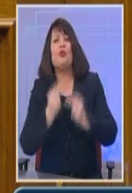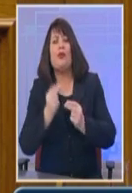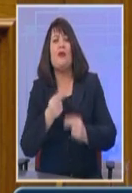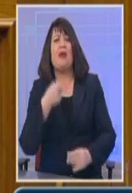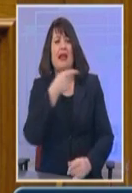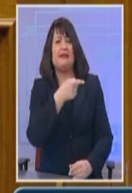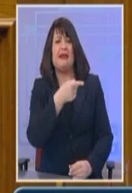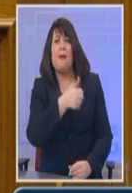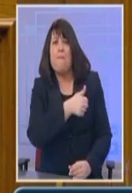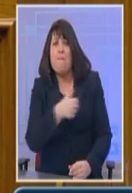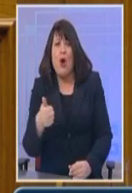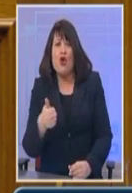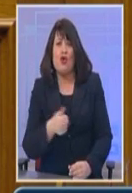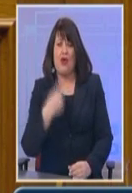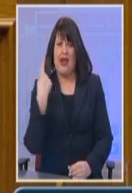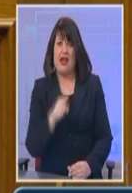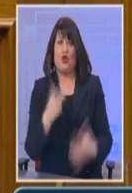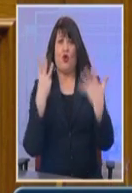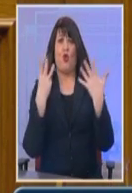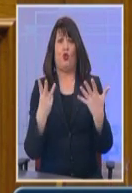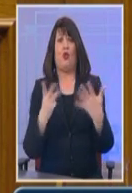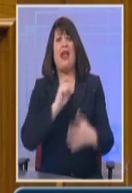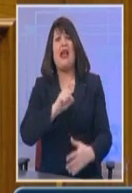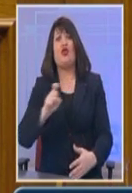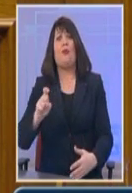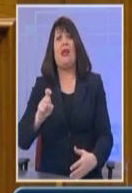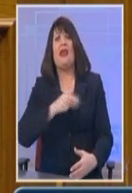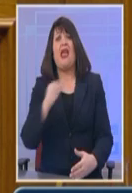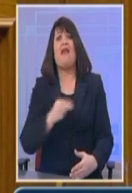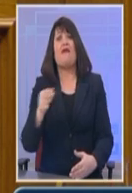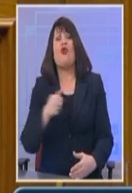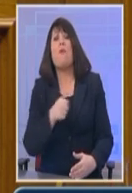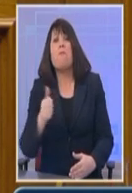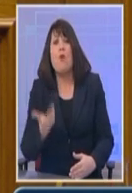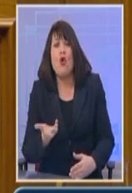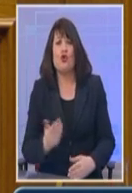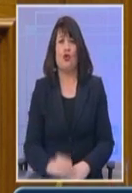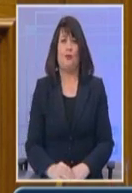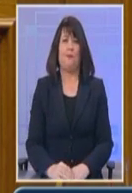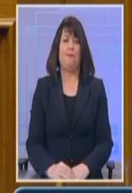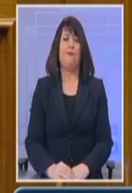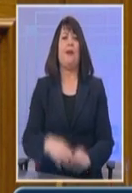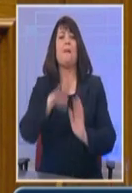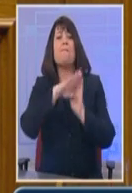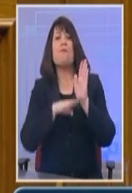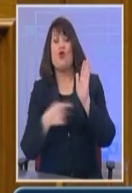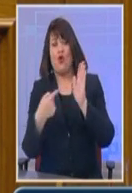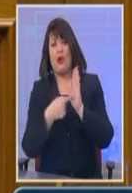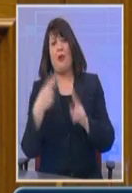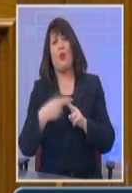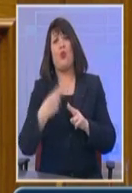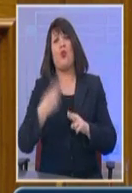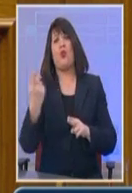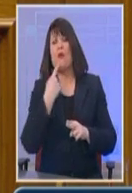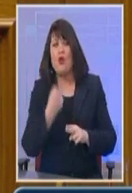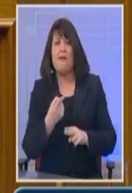δώσατε μόλις 108 εκατομμύρια ευρώ για το περίφημο αυτό πρόγραμμα που καταφέρατε